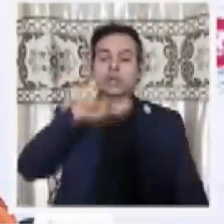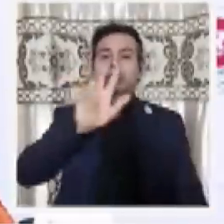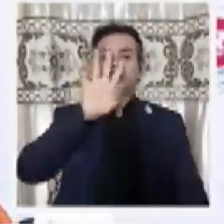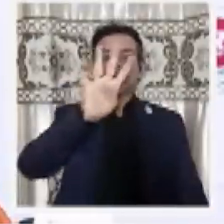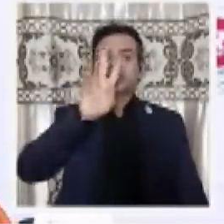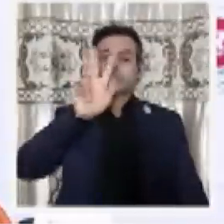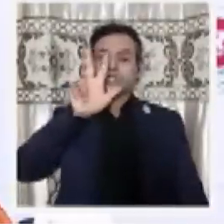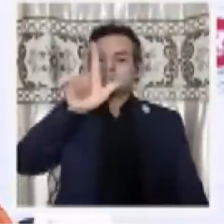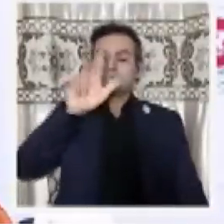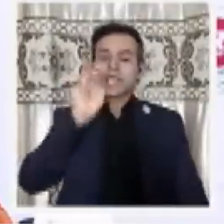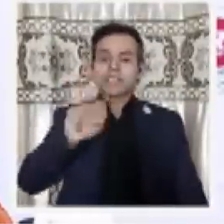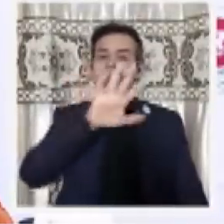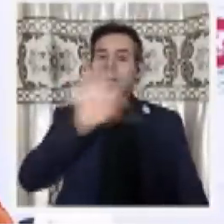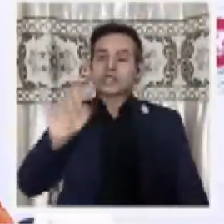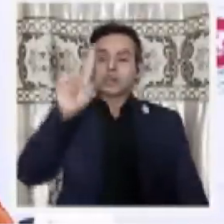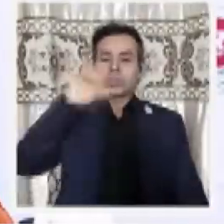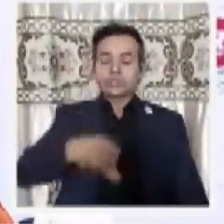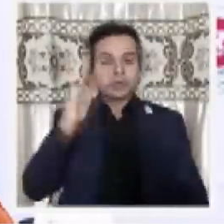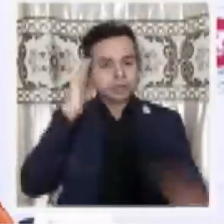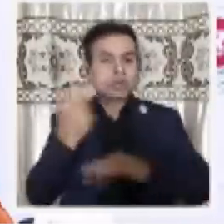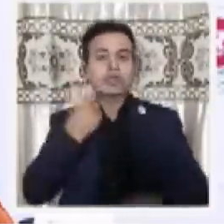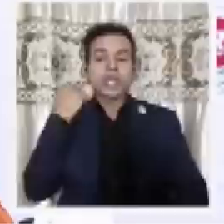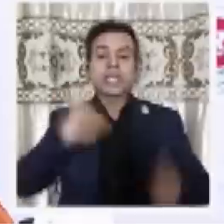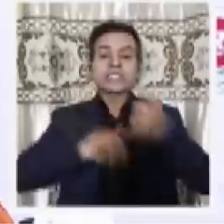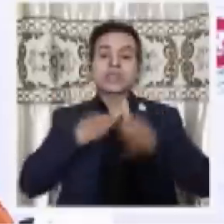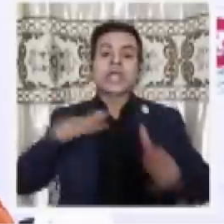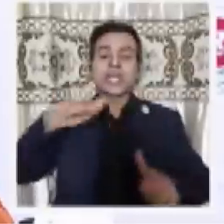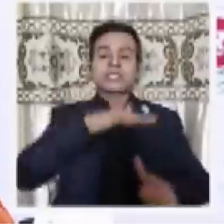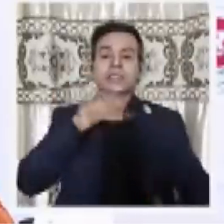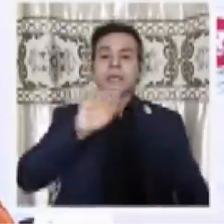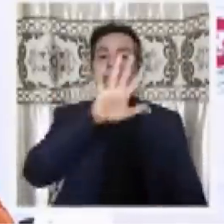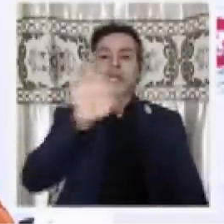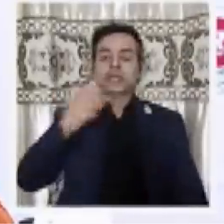দক্ষিণ পূর্ব এশিয়ায় 24 ঘন্টা শনাক্ত হয়েছে 28,928 জন, এ পর্যন্ত